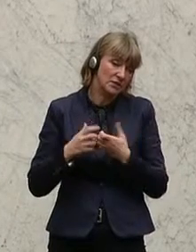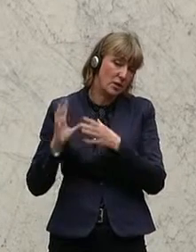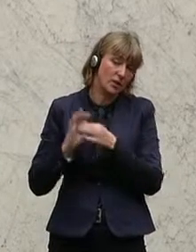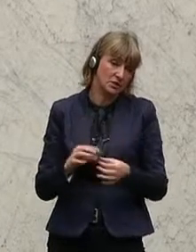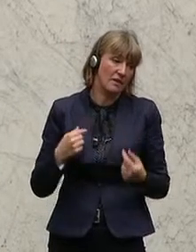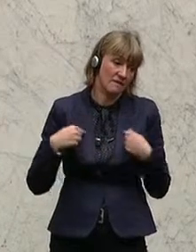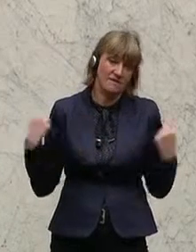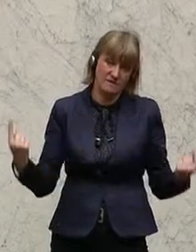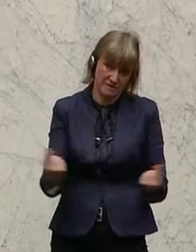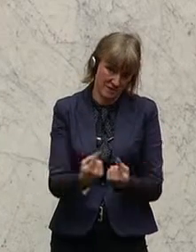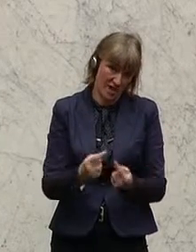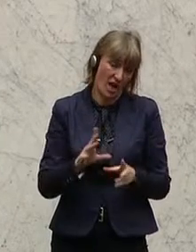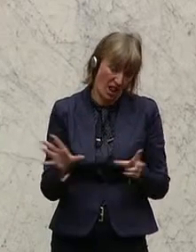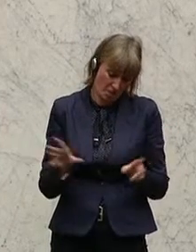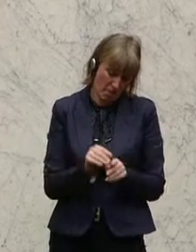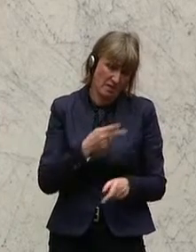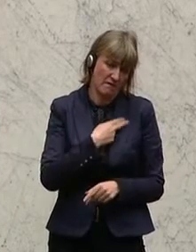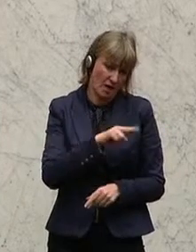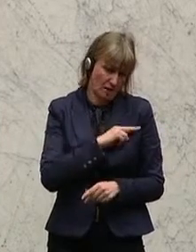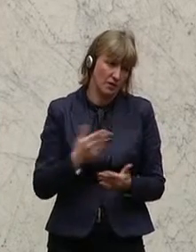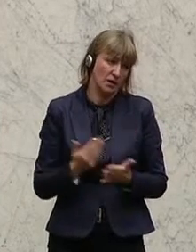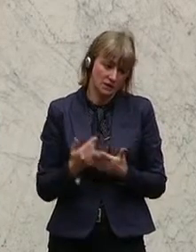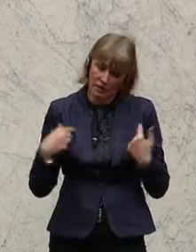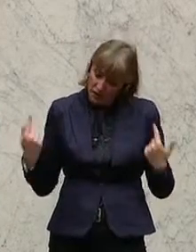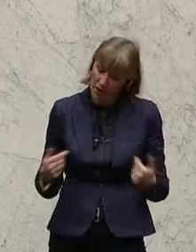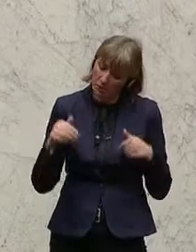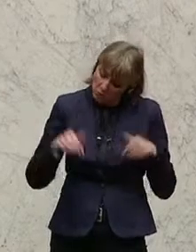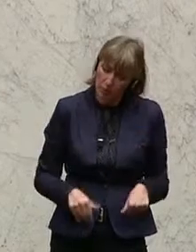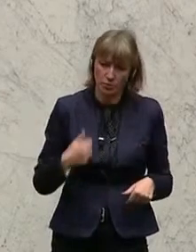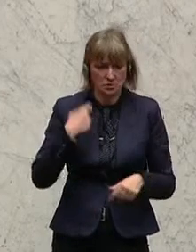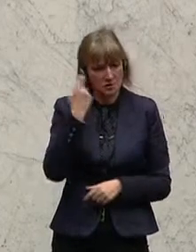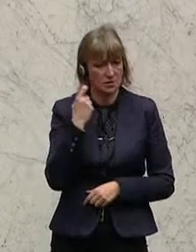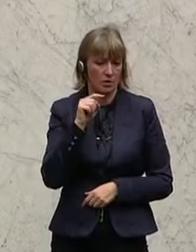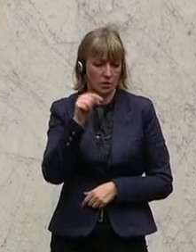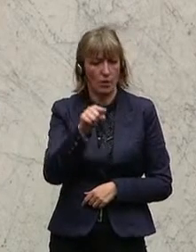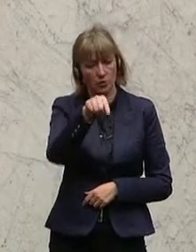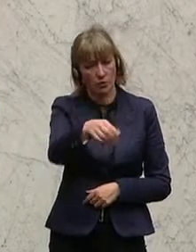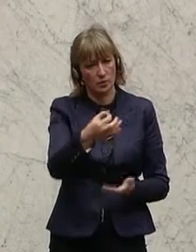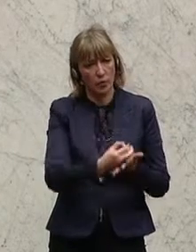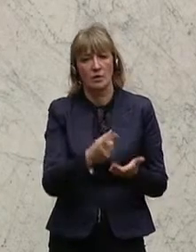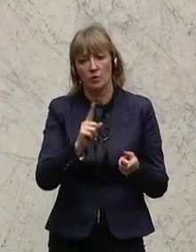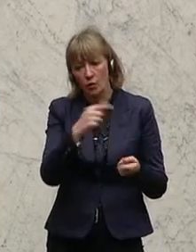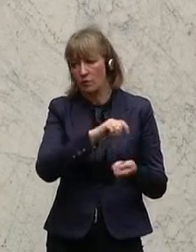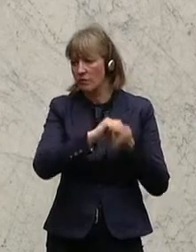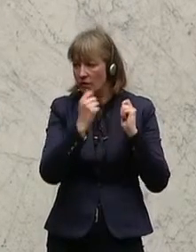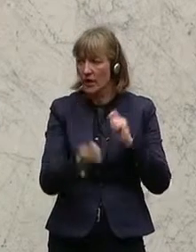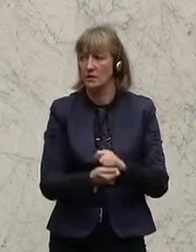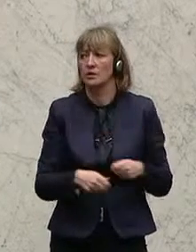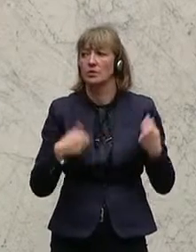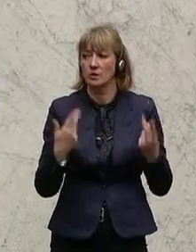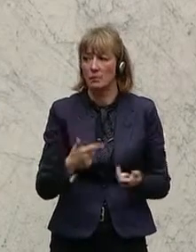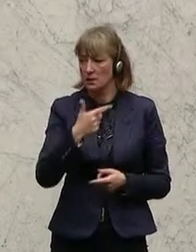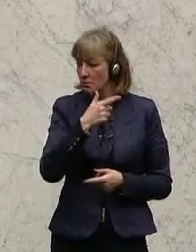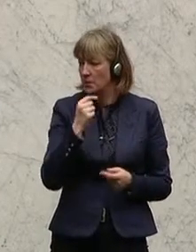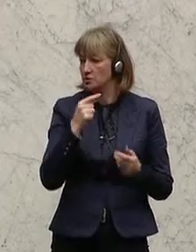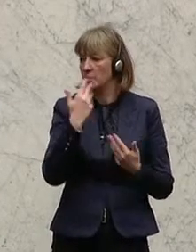betrachtet wir alle eine Mitverantwortung haben. Und daher sind wir auch gefordert, dafür zu sorgen vor Ort, dass es zu Veränderungen kommt, damit die